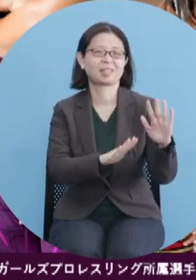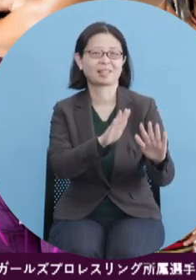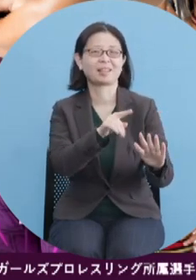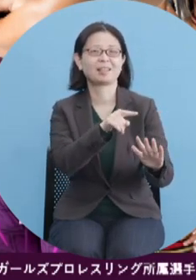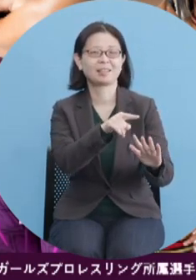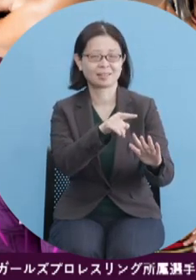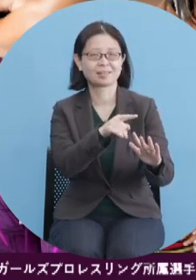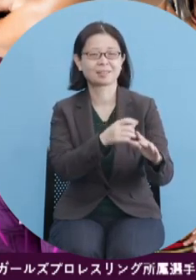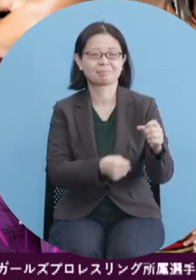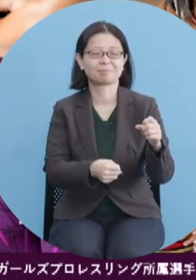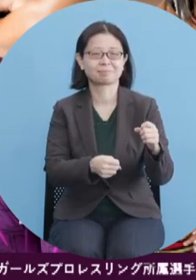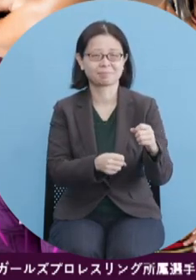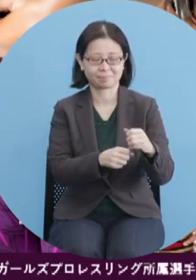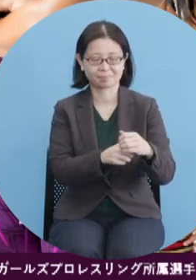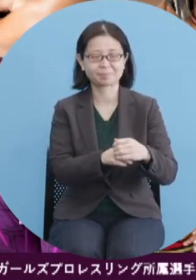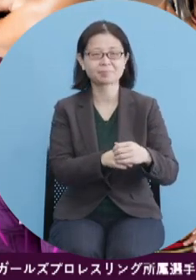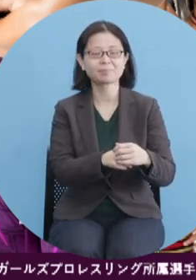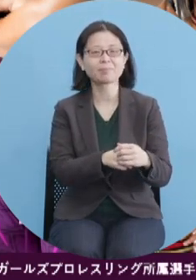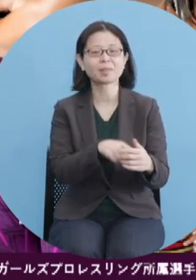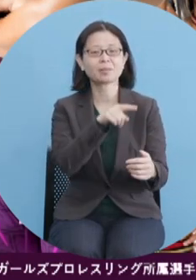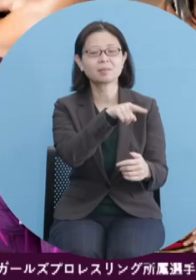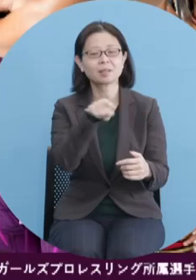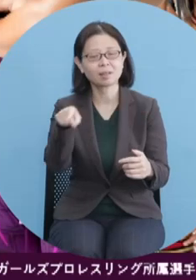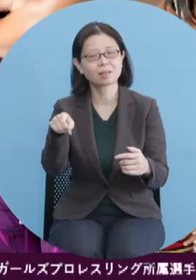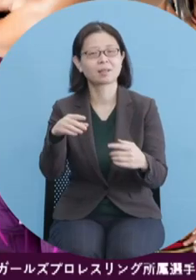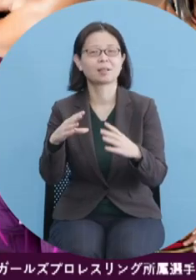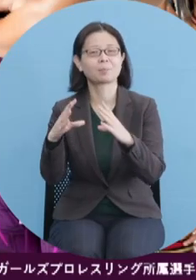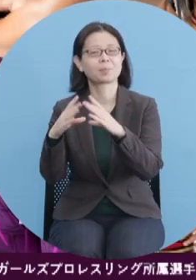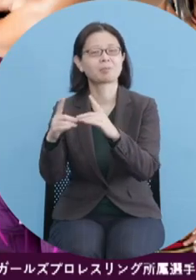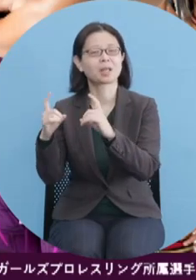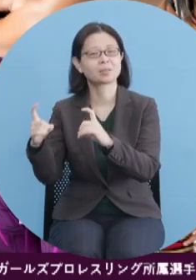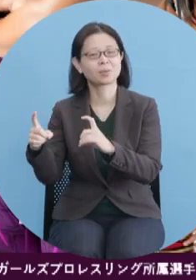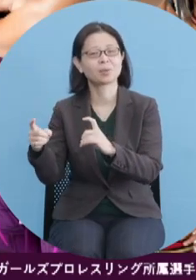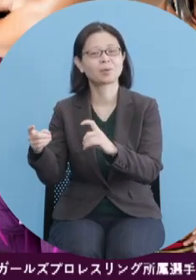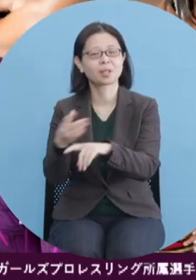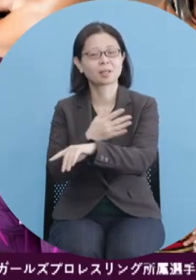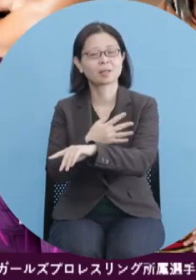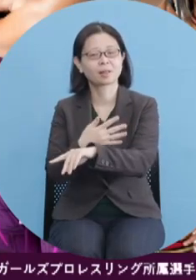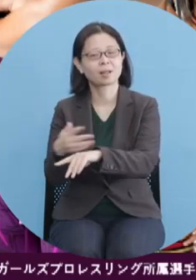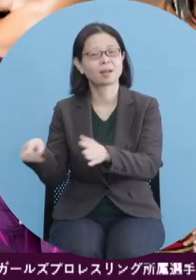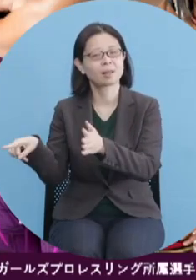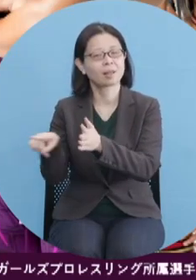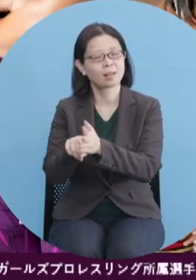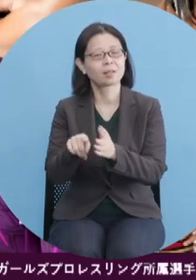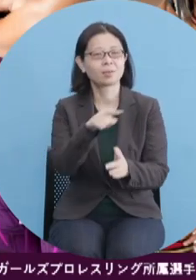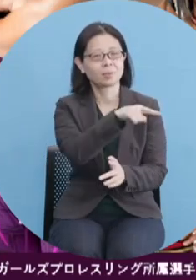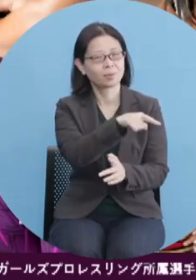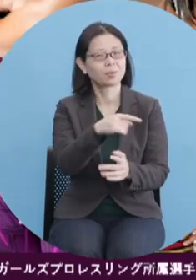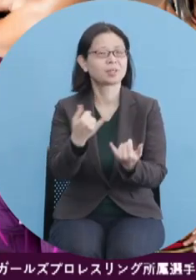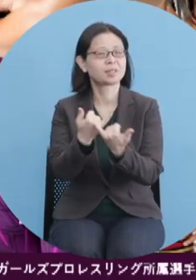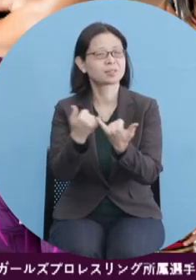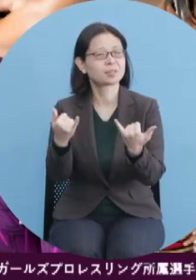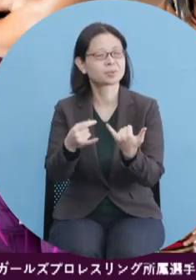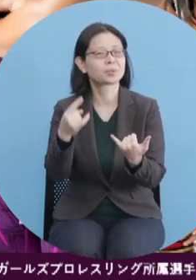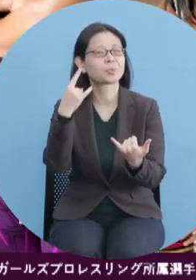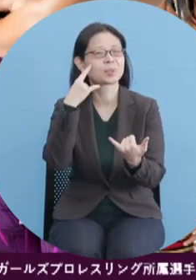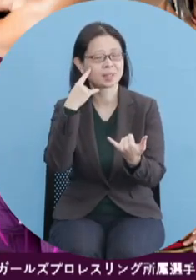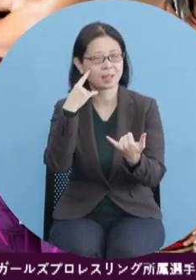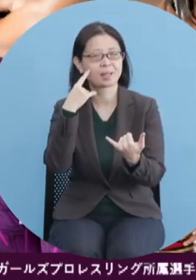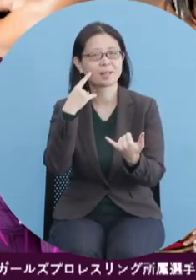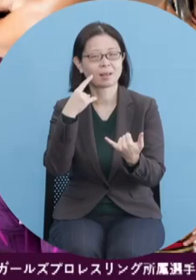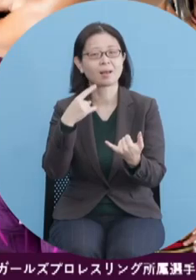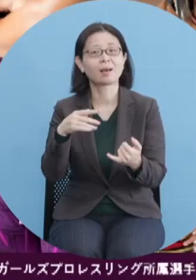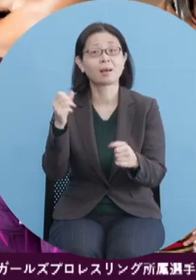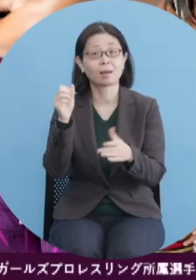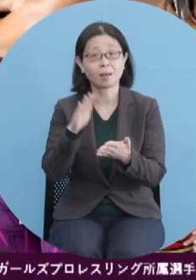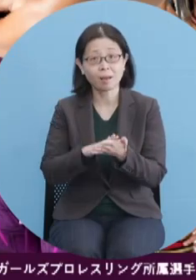何度も復活してえ立ち上がる姿あこちらえ少し重なるところもあるかなということでま強度の出身の